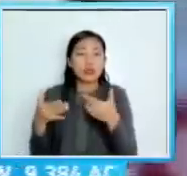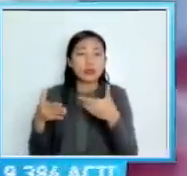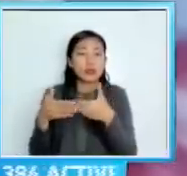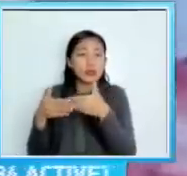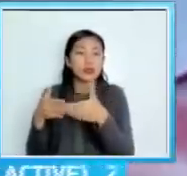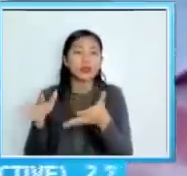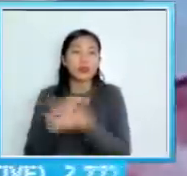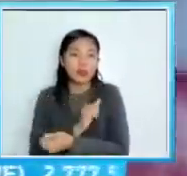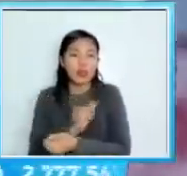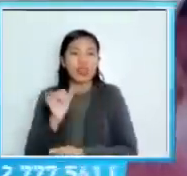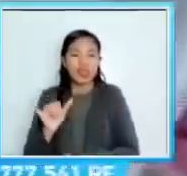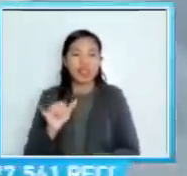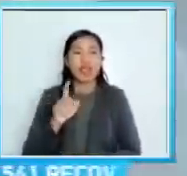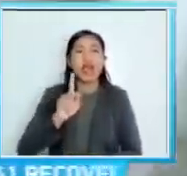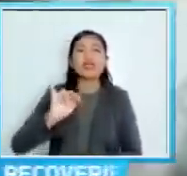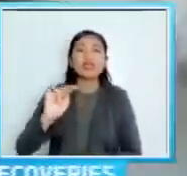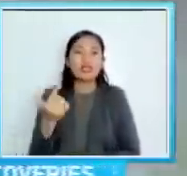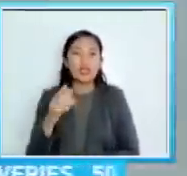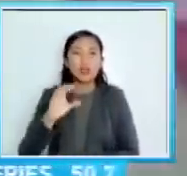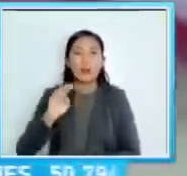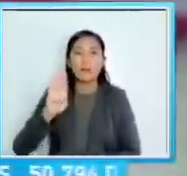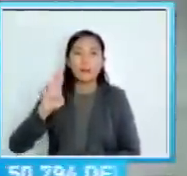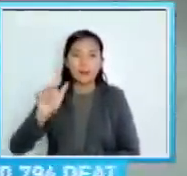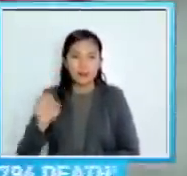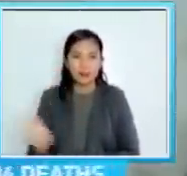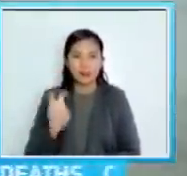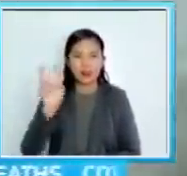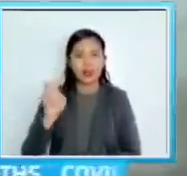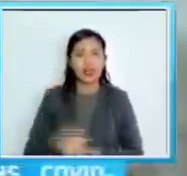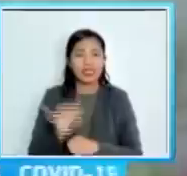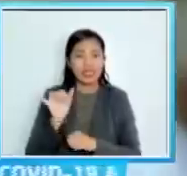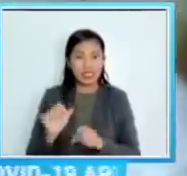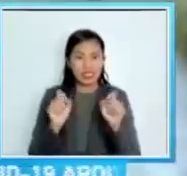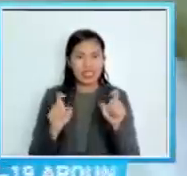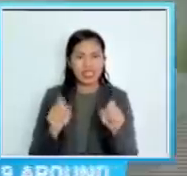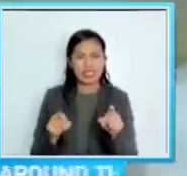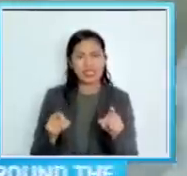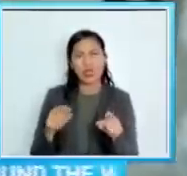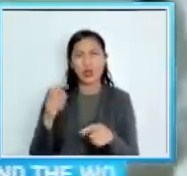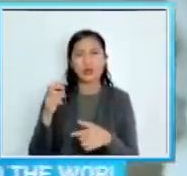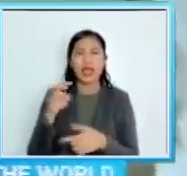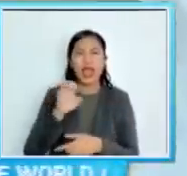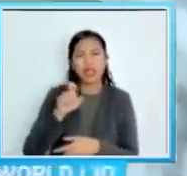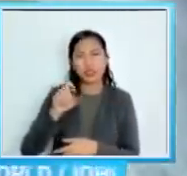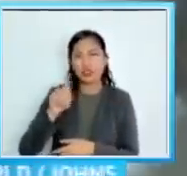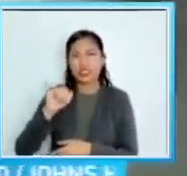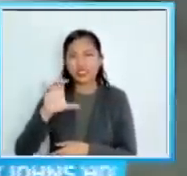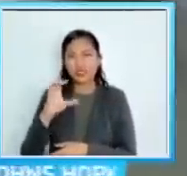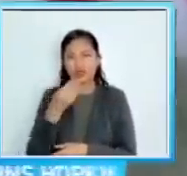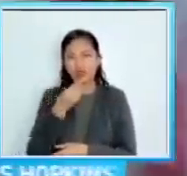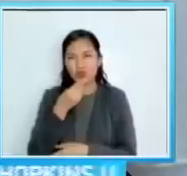cobra. Sabi pa ng NBI, lumakas daw ang bentahan ng mga exotic food sa gitna ng paglawag ng restrictions ngayong magpapasko. Ginagawa